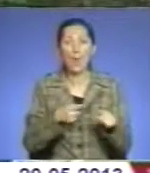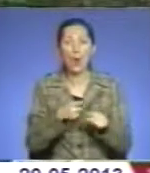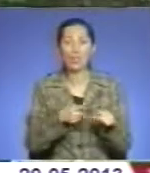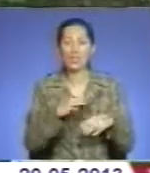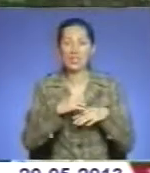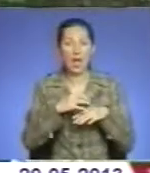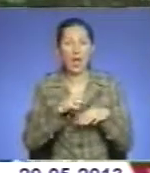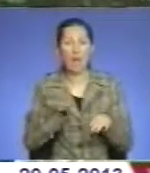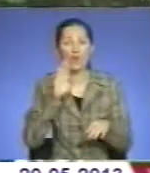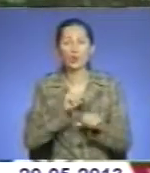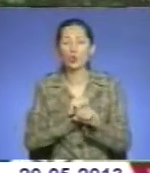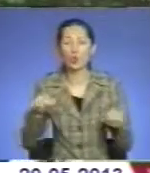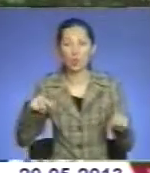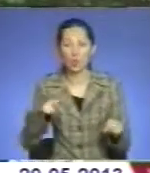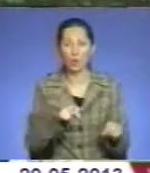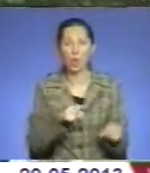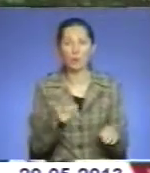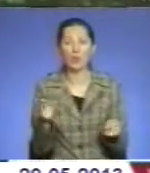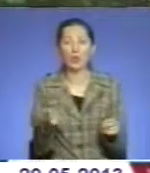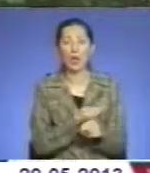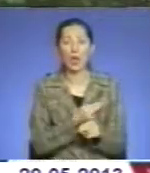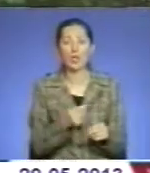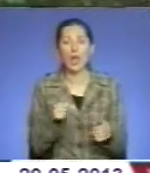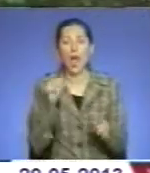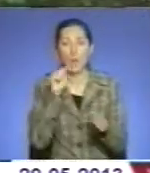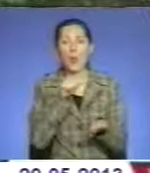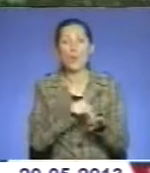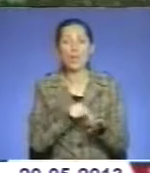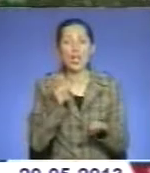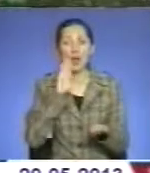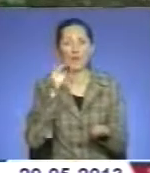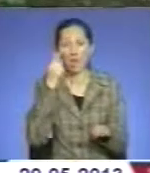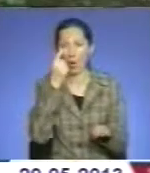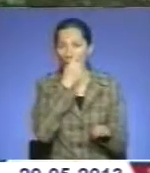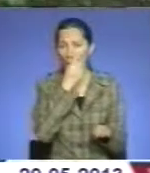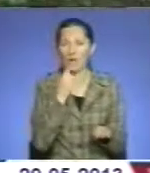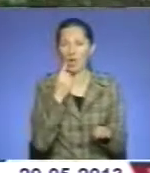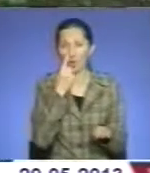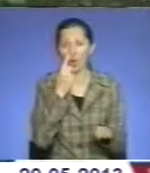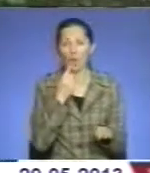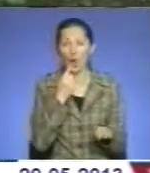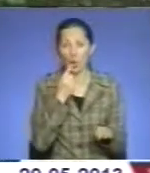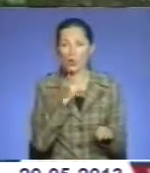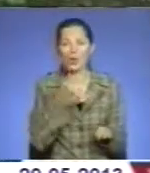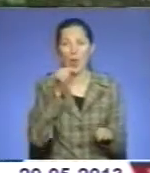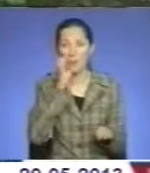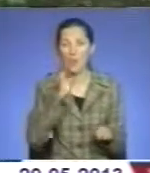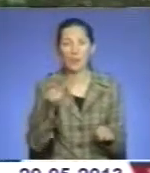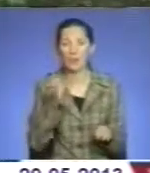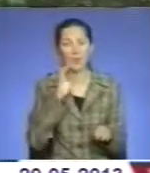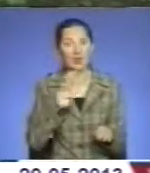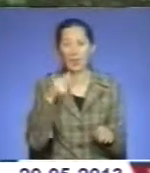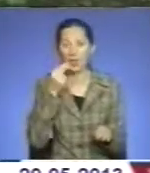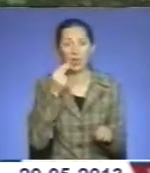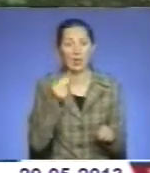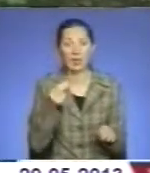взагалі не заходити. Уникати потрапляння води на слизові оболонки очей, носа, в рот. Ну, відповідно, не пити, не вживати її в їжу, цю